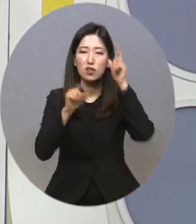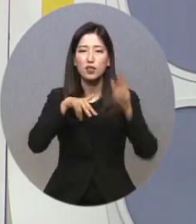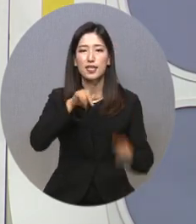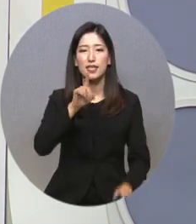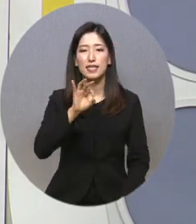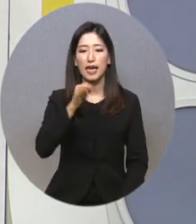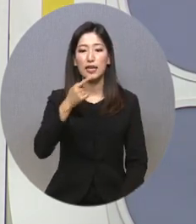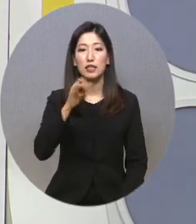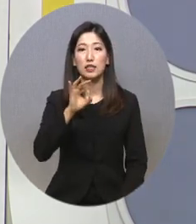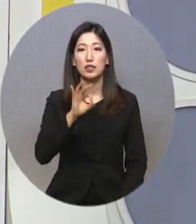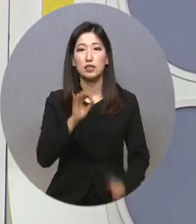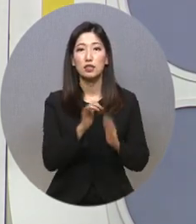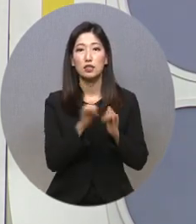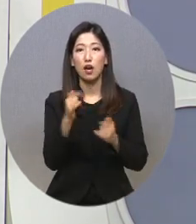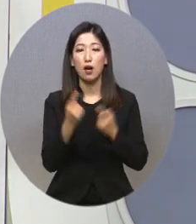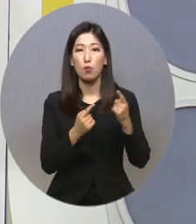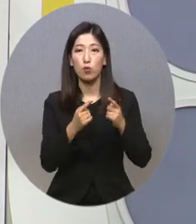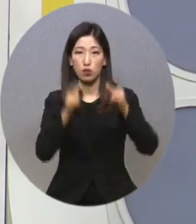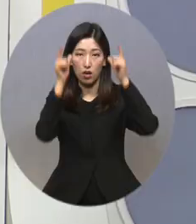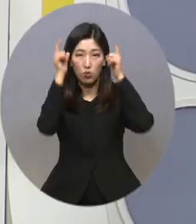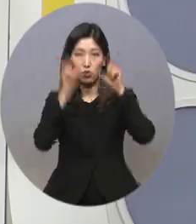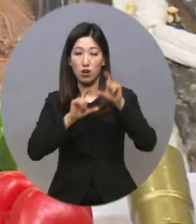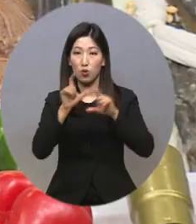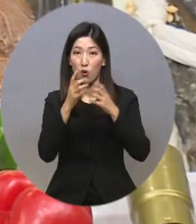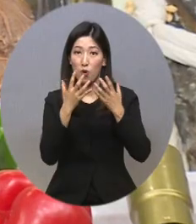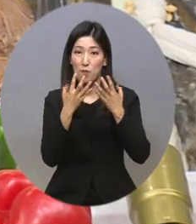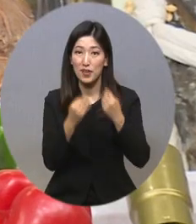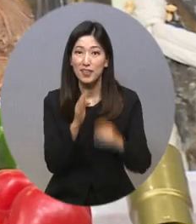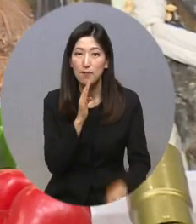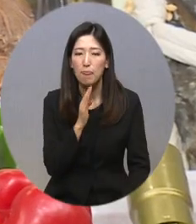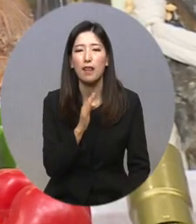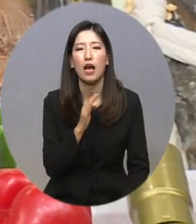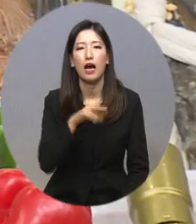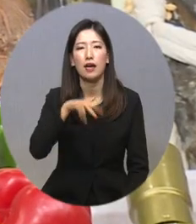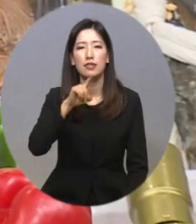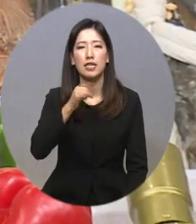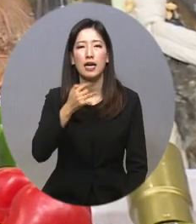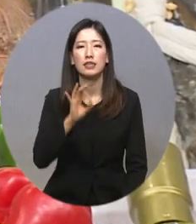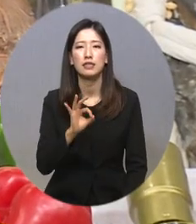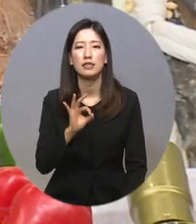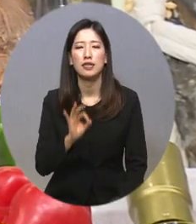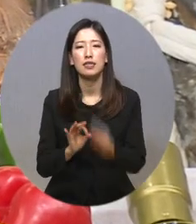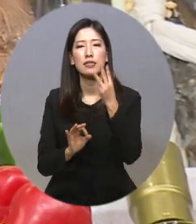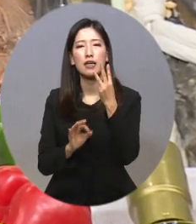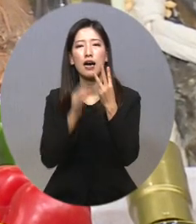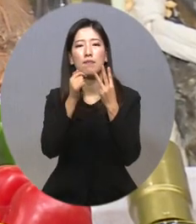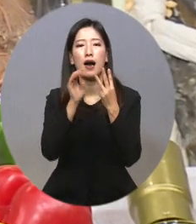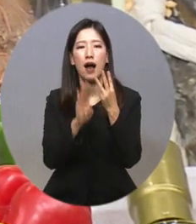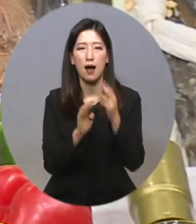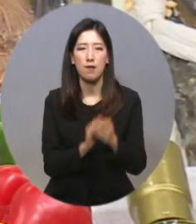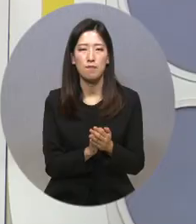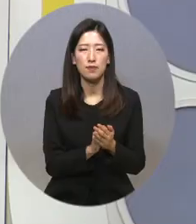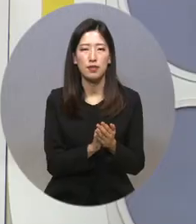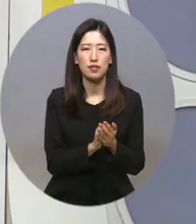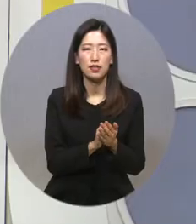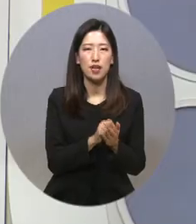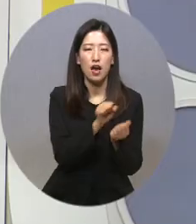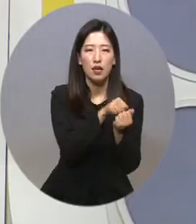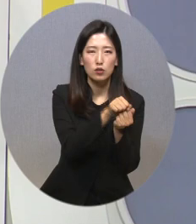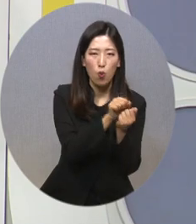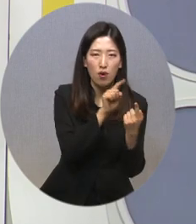경우는 사람보다 한우가 더 많다 그래요. 장흥산화! 네, 맞습니다. 희족의 표고버섯 한우!